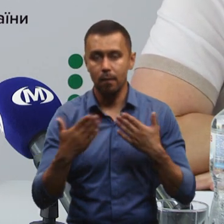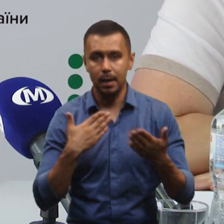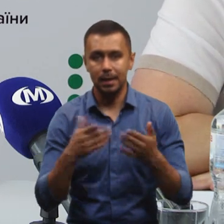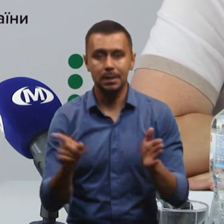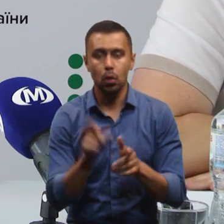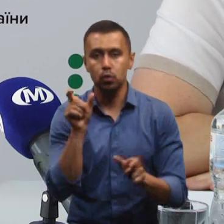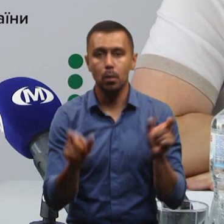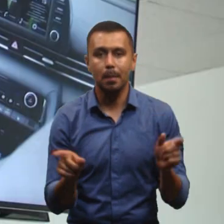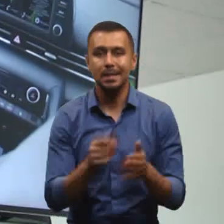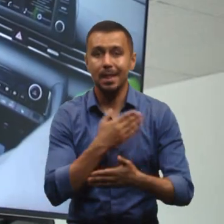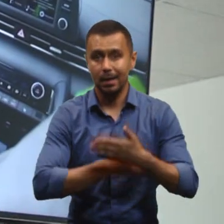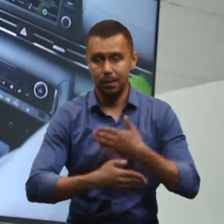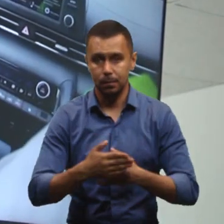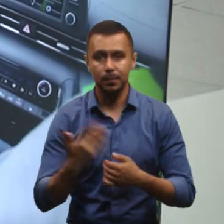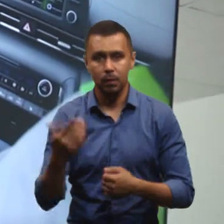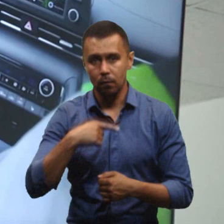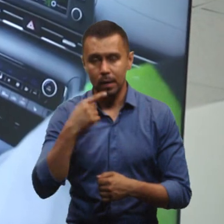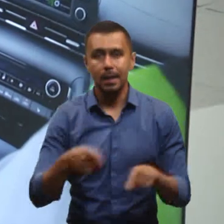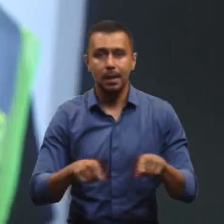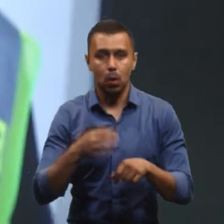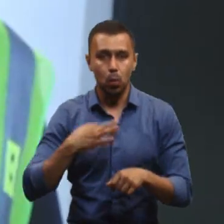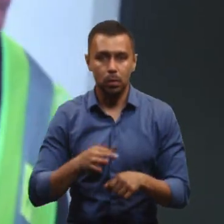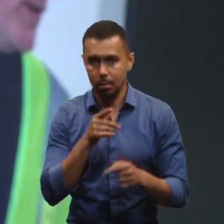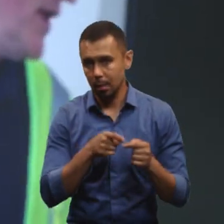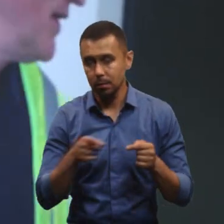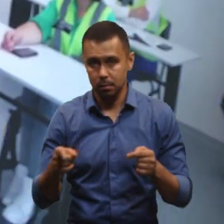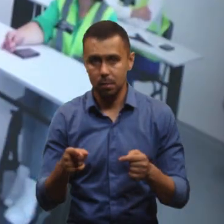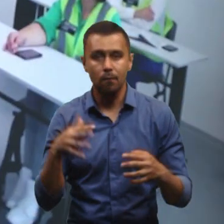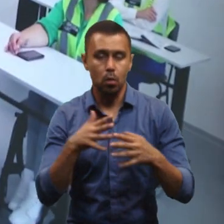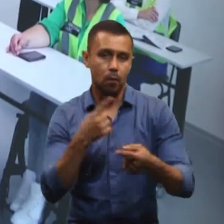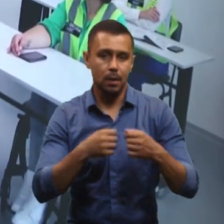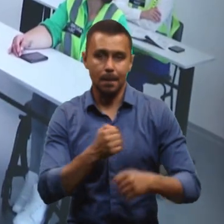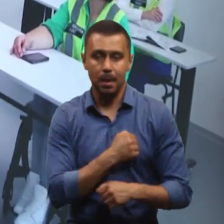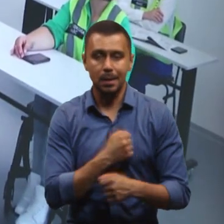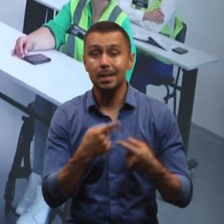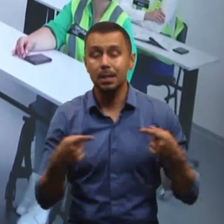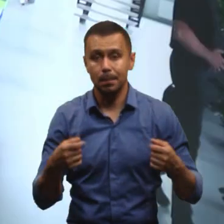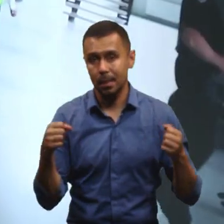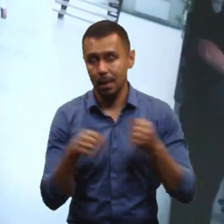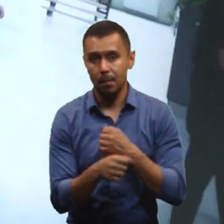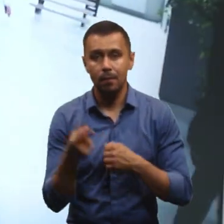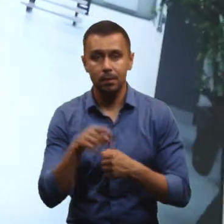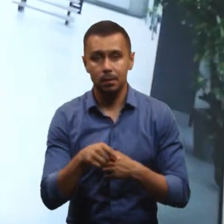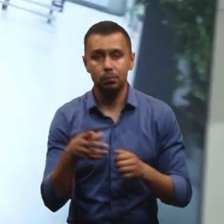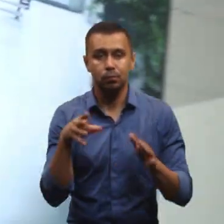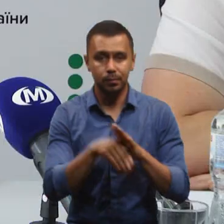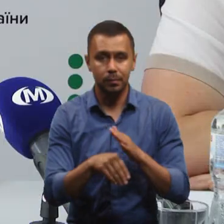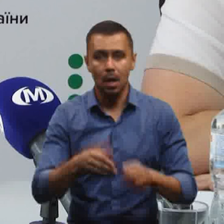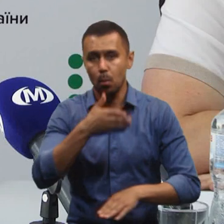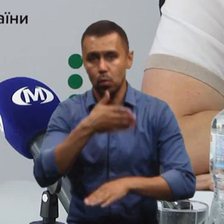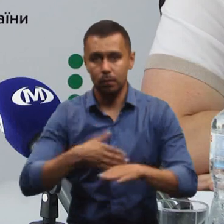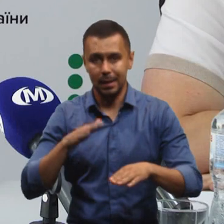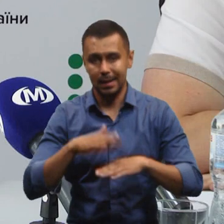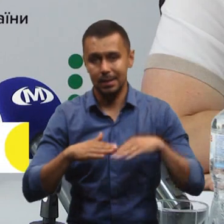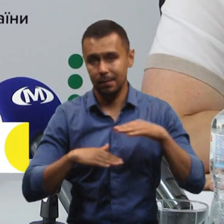з особами з інвалідністю. За його словами, такі курси на часі, бо з фронту повертаються бійці з різними травмами, в тім числі і з ампутованими